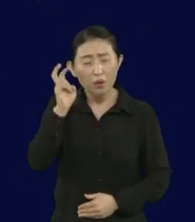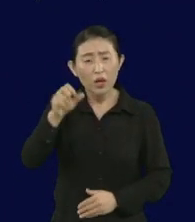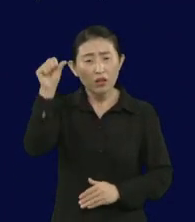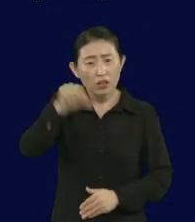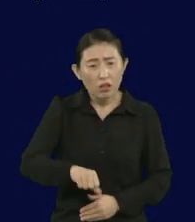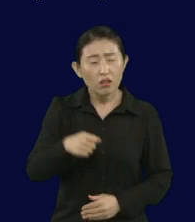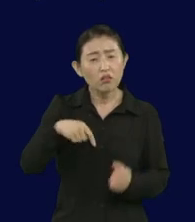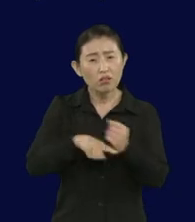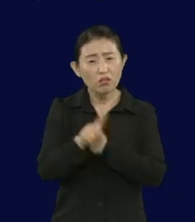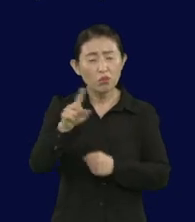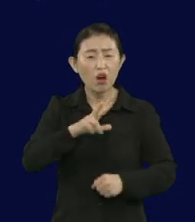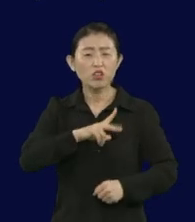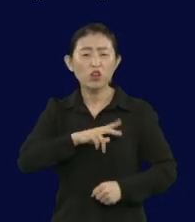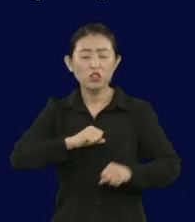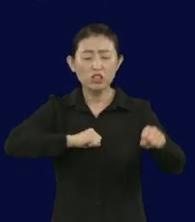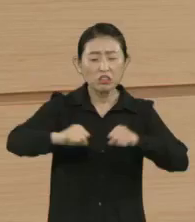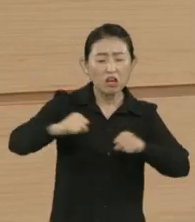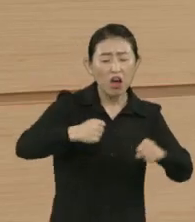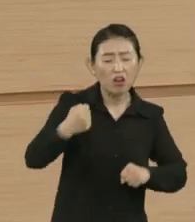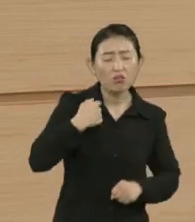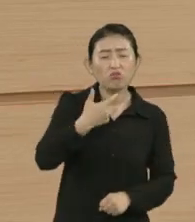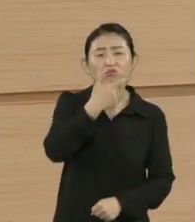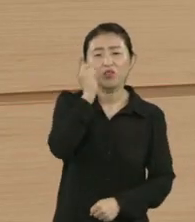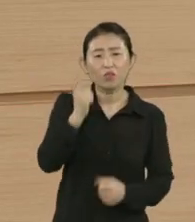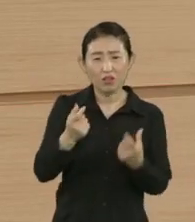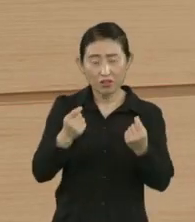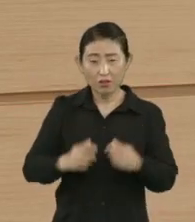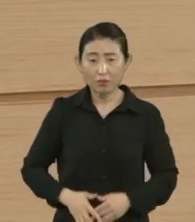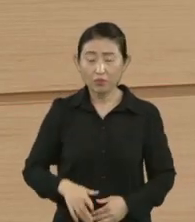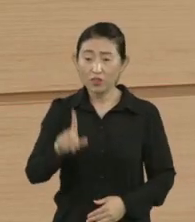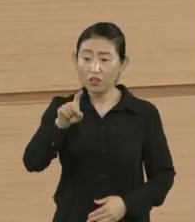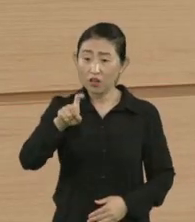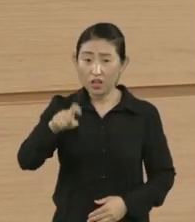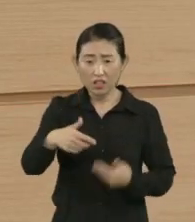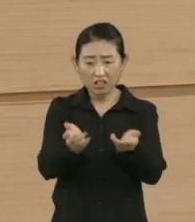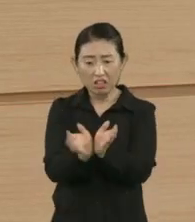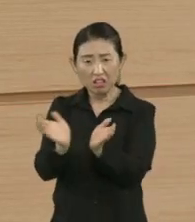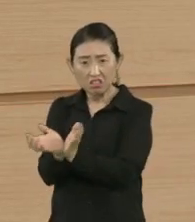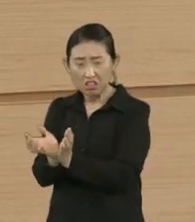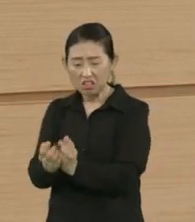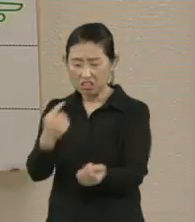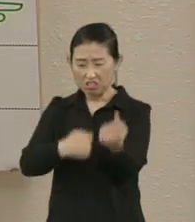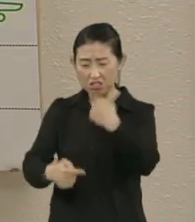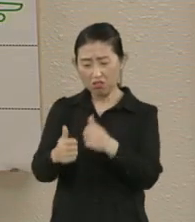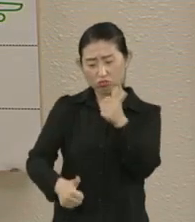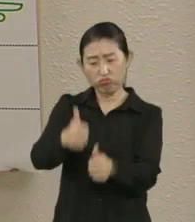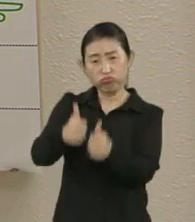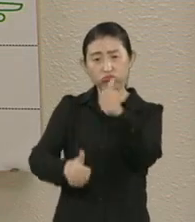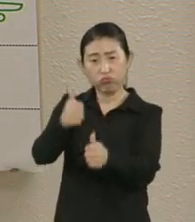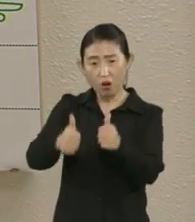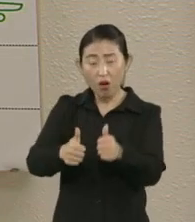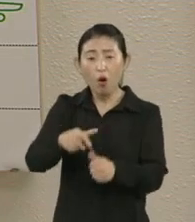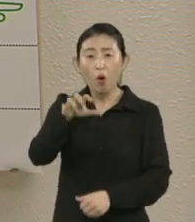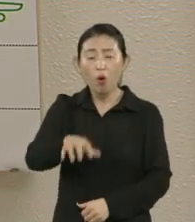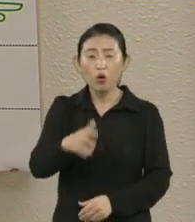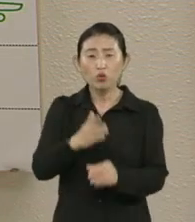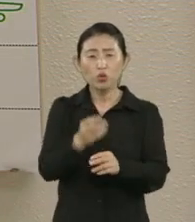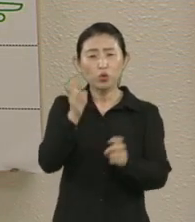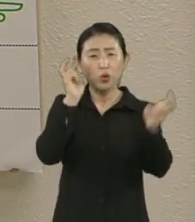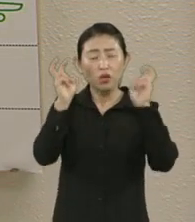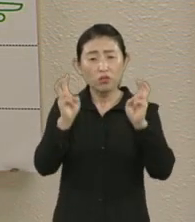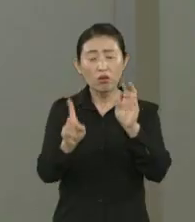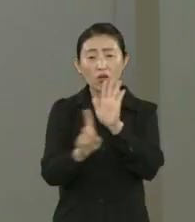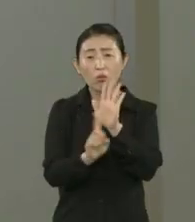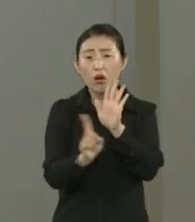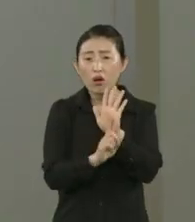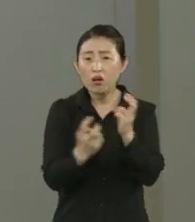없는 게 반복되는 문제인 것 같아요. 전국 11개 지역을 과당 경쟁시킨 중소벤처기업부의 공모